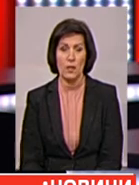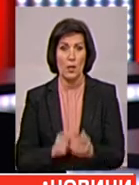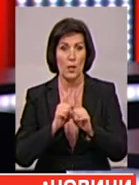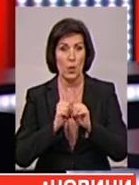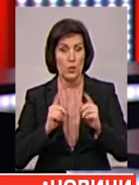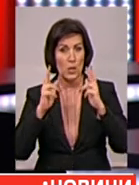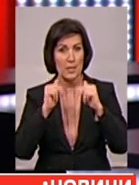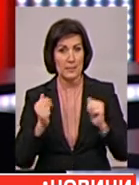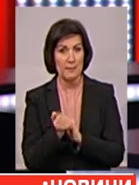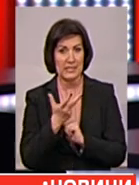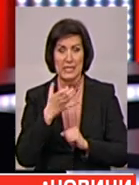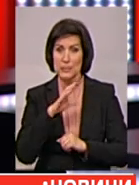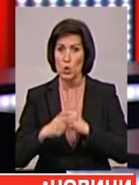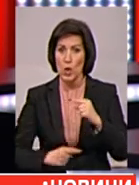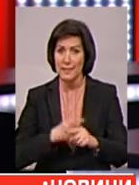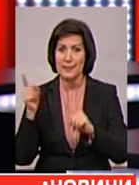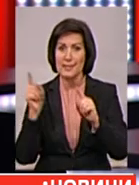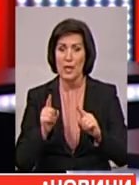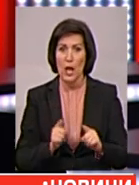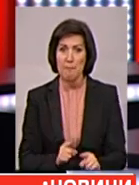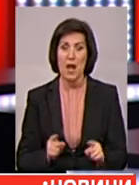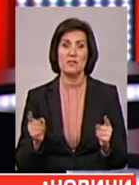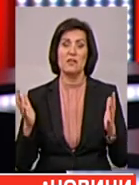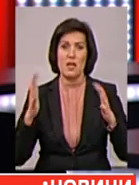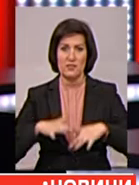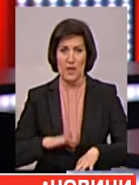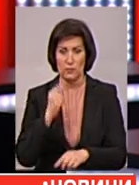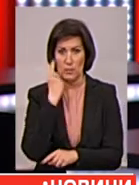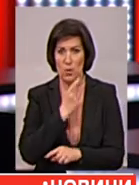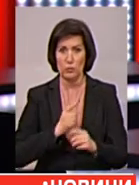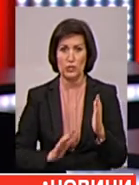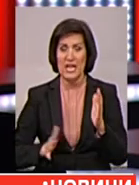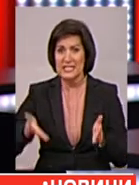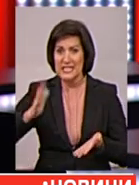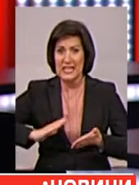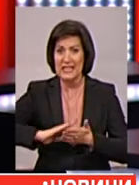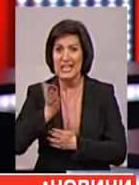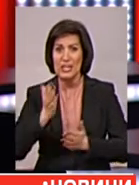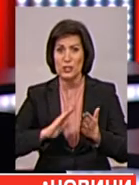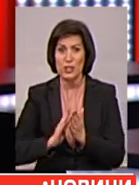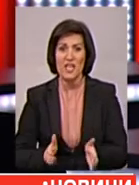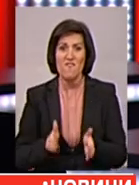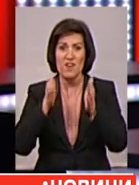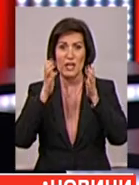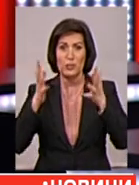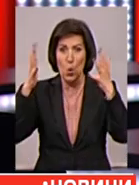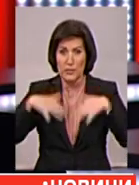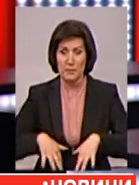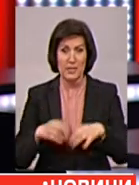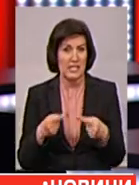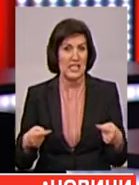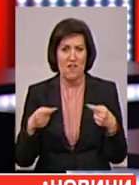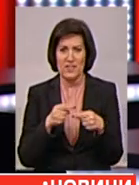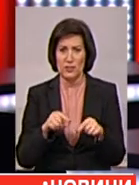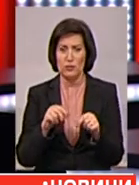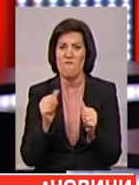Унікальний замок 13-го століття на Закарпатті розвалюється на очах. Стіни тріщать по швах, вежі осипаються. Через